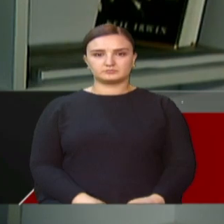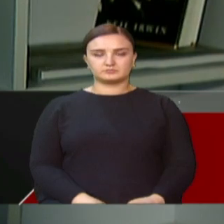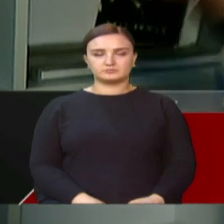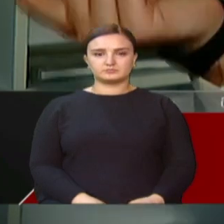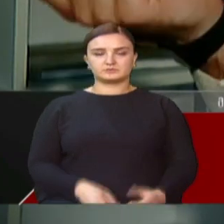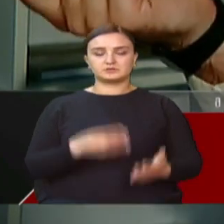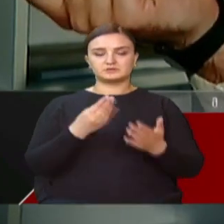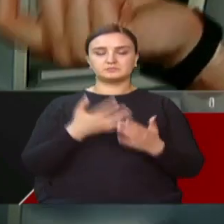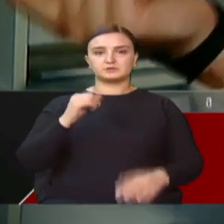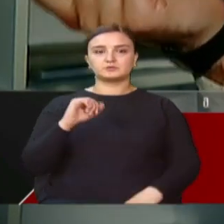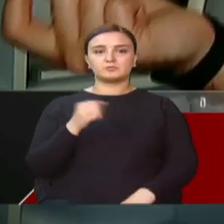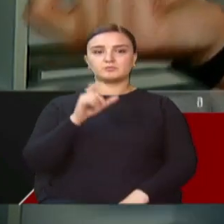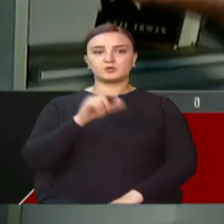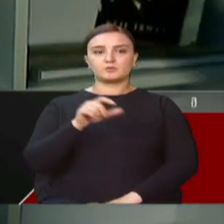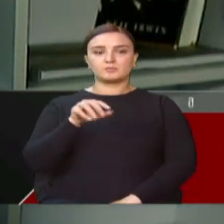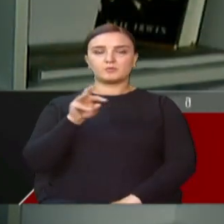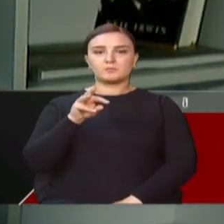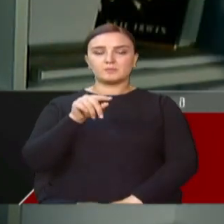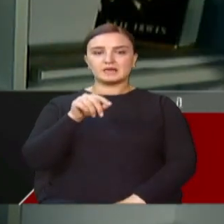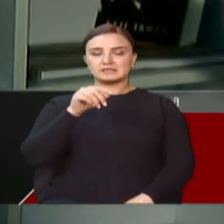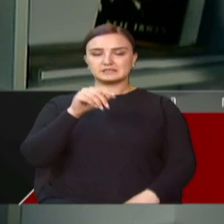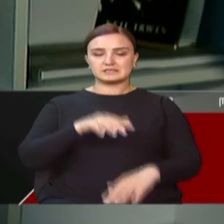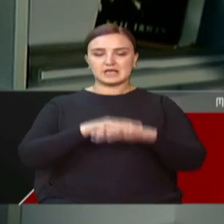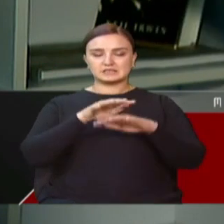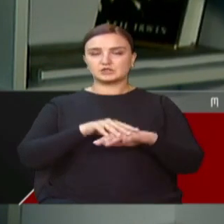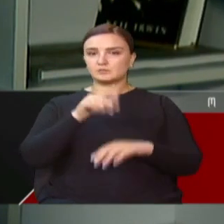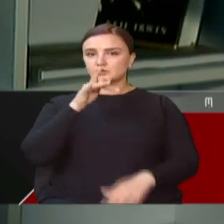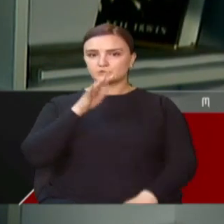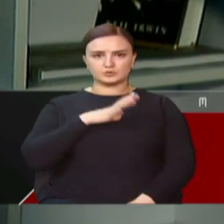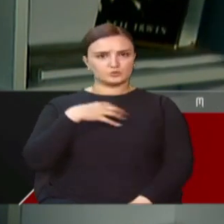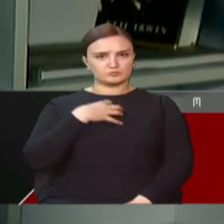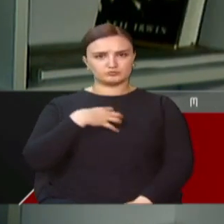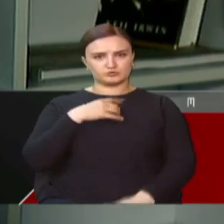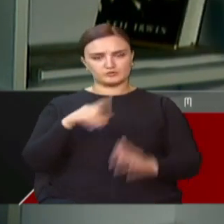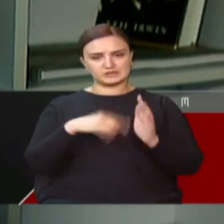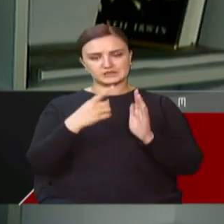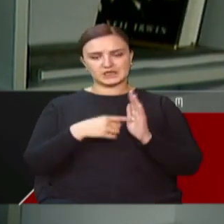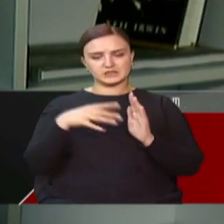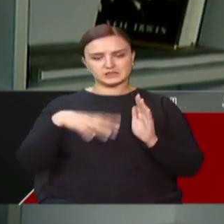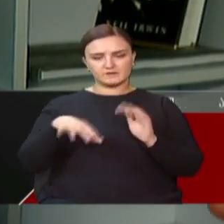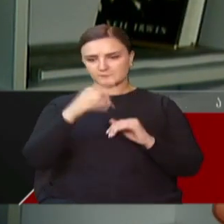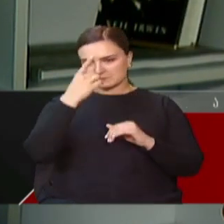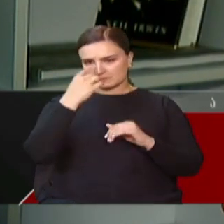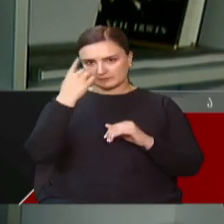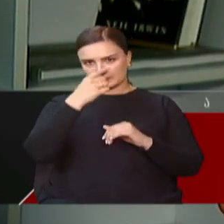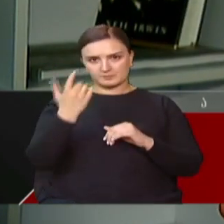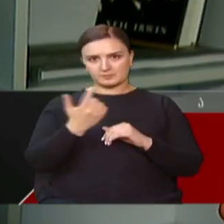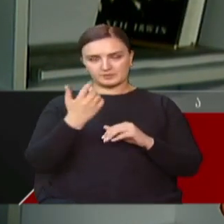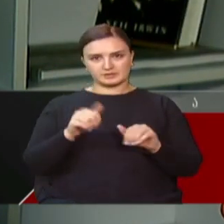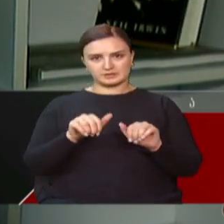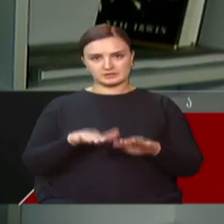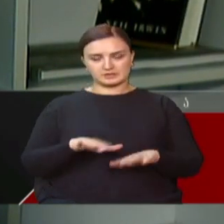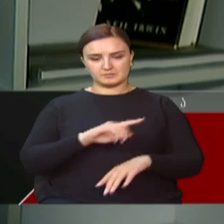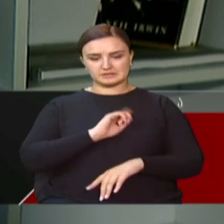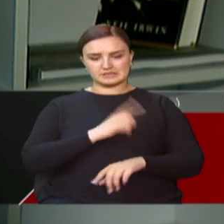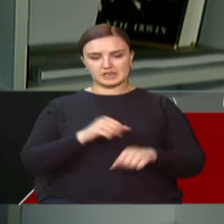რაღაცა მარტის აქციებზე, როდესაც ძალიან მნიშვნელოვანი საკითხი იყო და საქართველოს ბედი წყდებოდა რაღაცნაირად, რომ